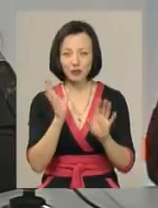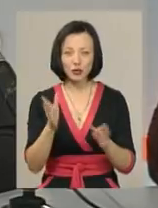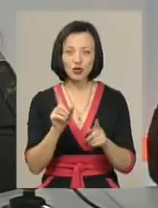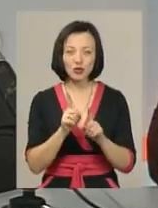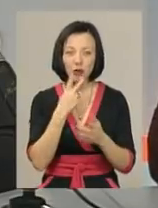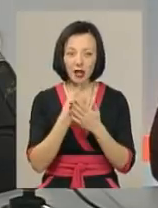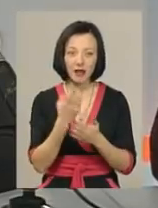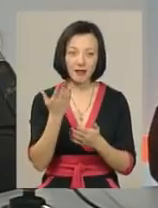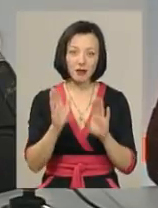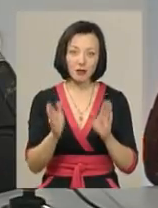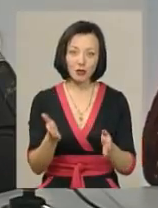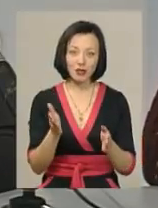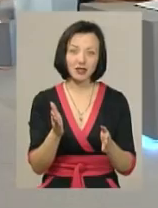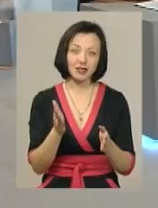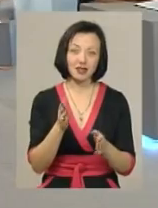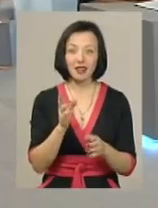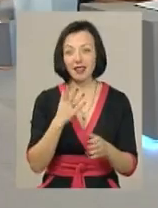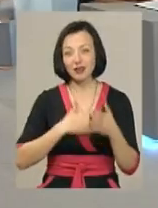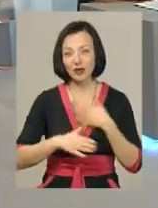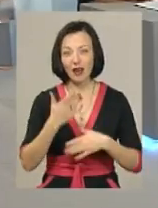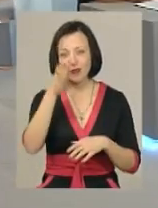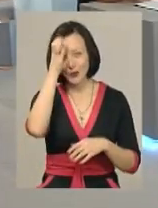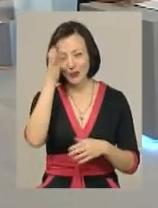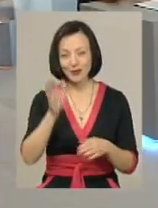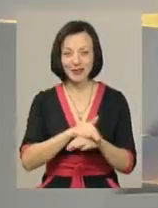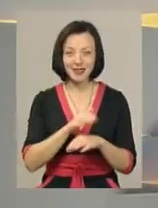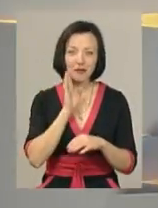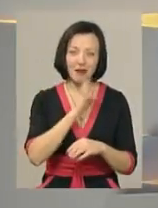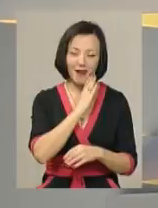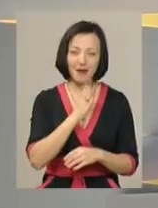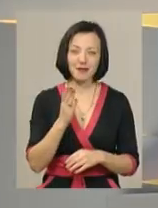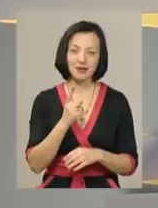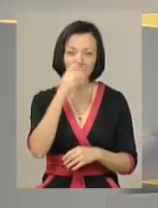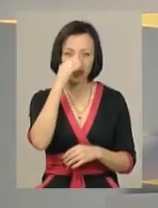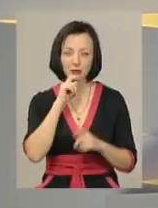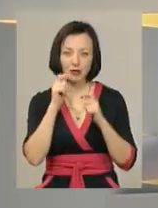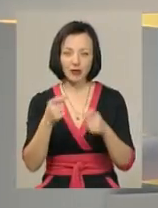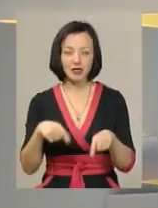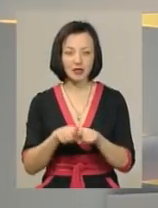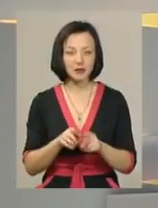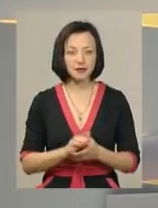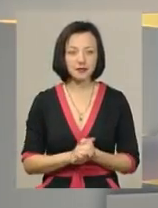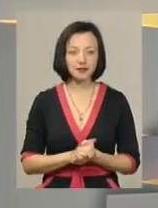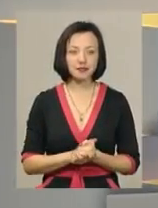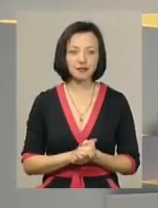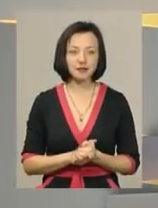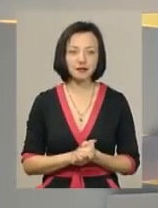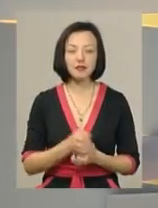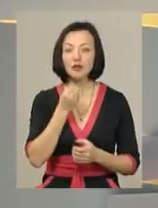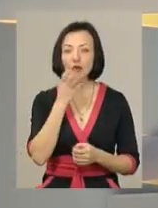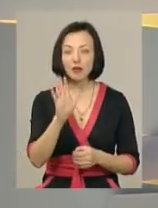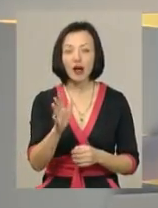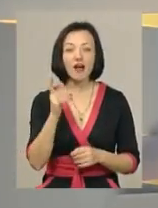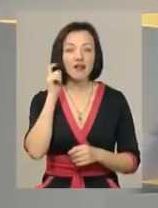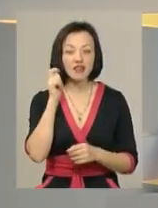виставити А ви будете тільки ходити і насолоджуватися яка розумниця мама Да що ви чи тато що подарували таки по якщо ми взьмемо категорію вже старше